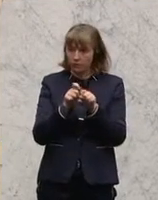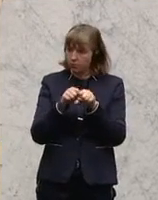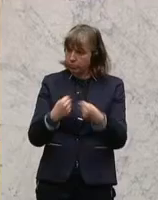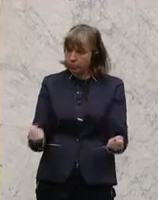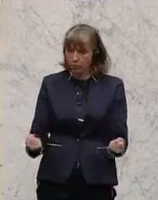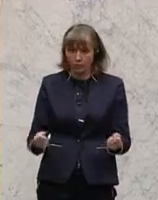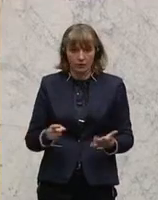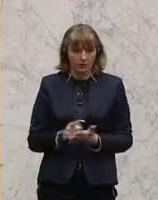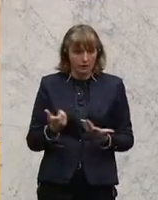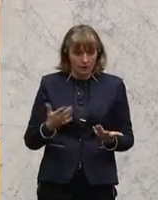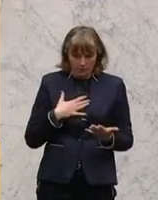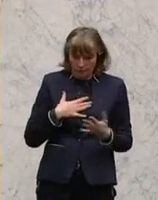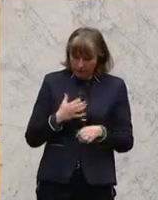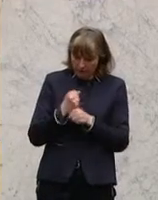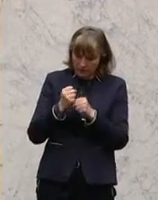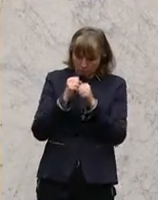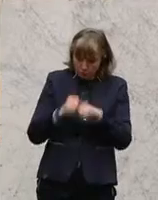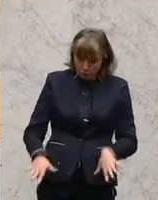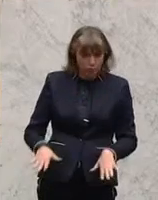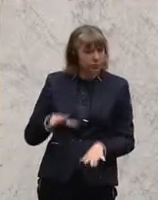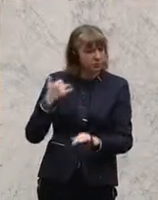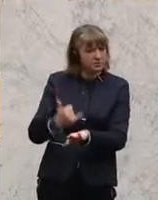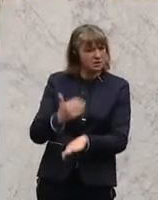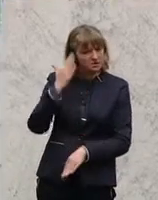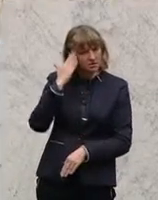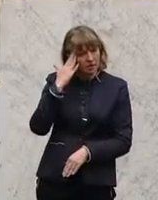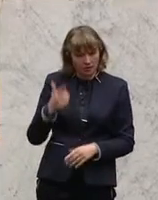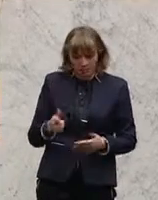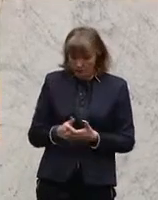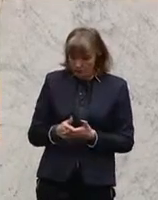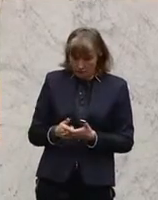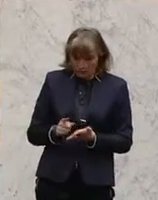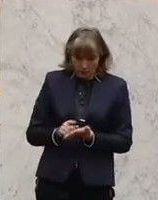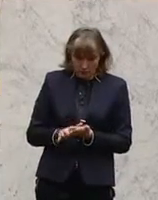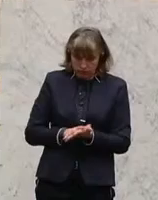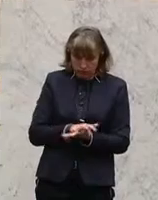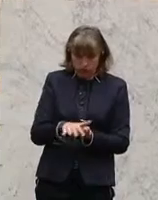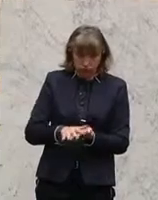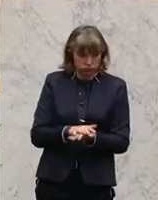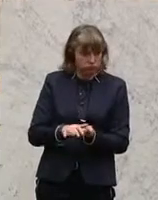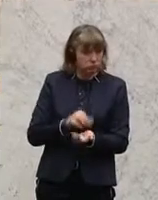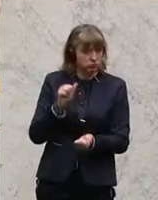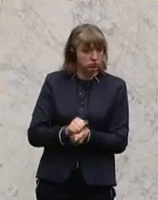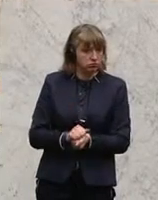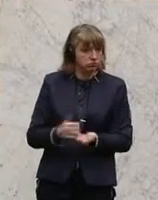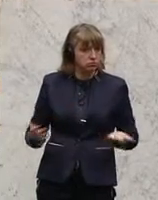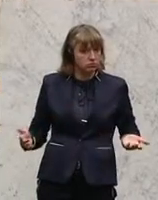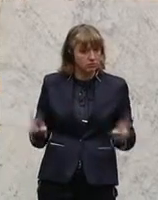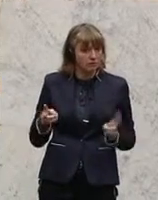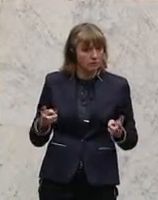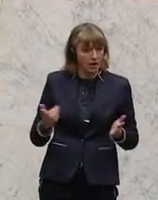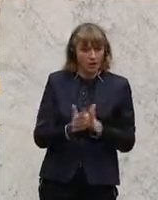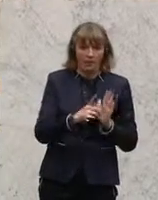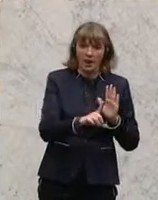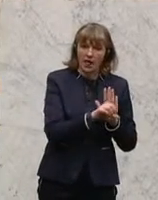unsere Verfassung in der Struktur, wie wir sie kennen, verwüstet, möchte ich fast sagen, weil es ein Grundprinzip ist, dass die